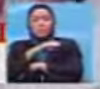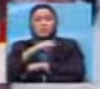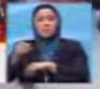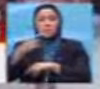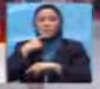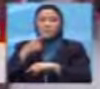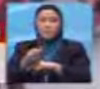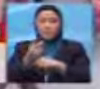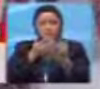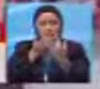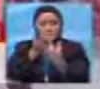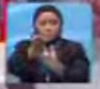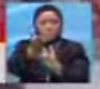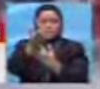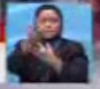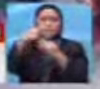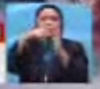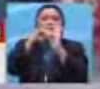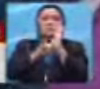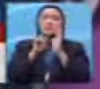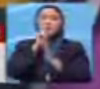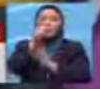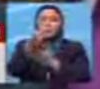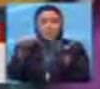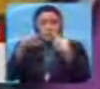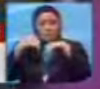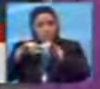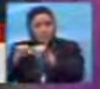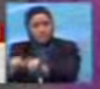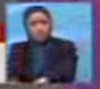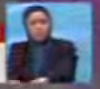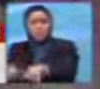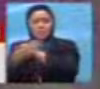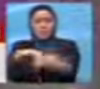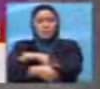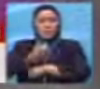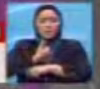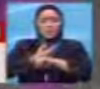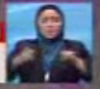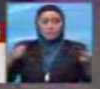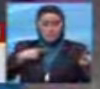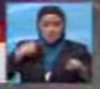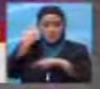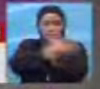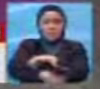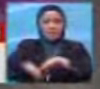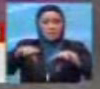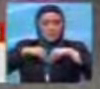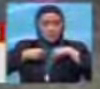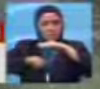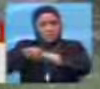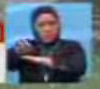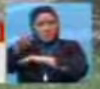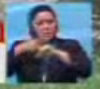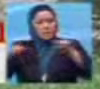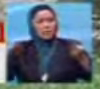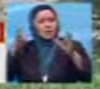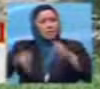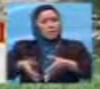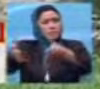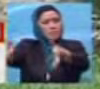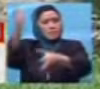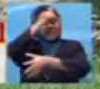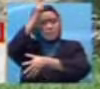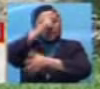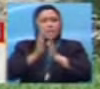di negara mereka sendiri meski negara ini sentiasa menerima pelarian. Namun sekiranya dibiarkan, kerajaan Myanmar akan mengambil kesempatan dan